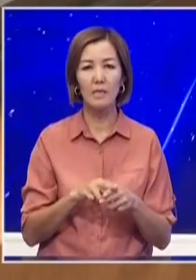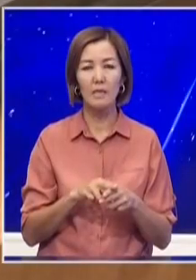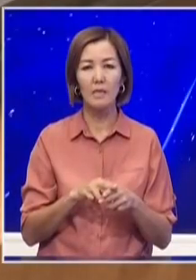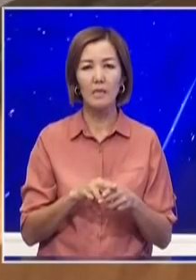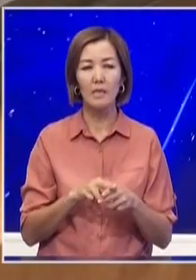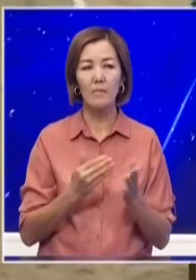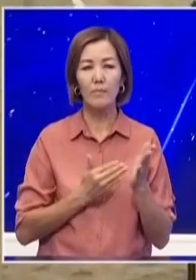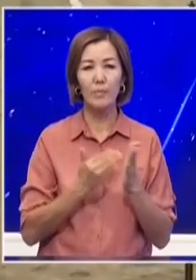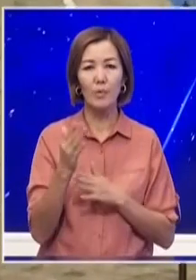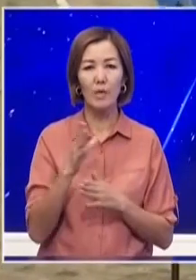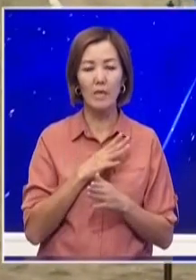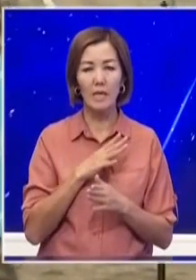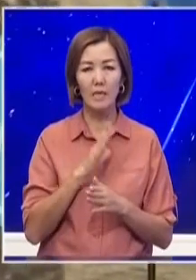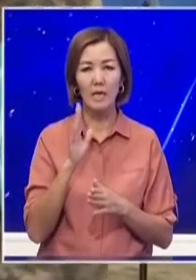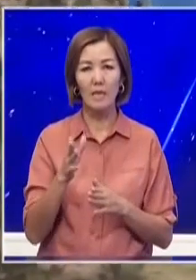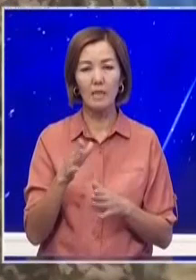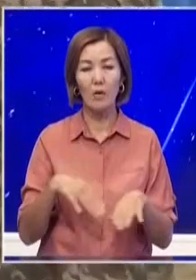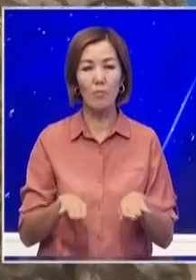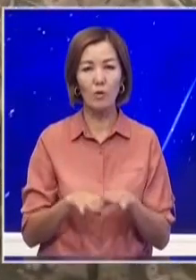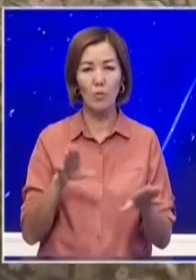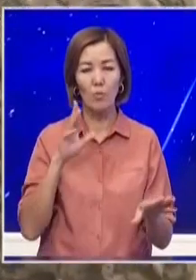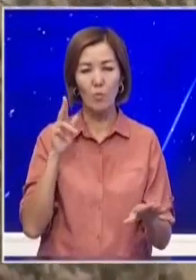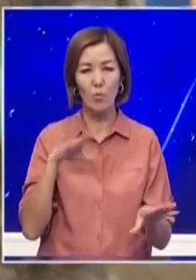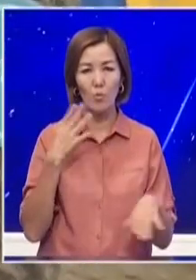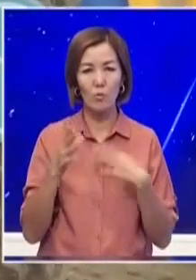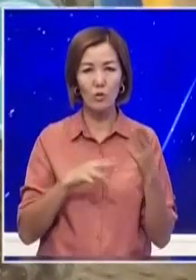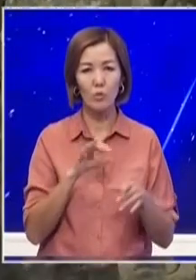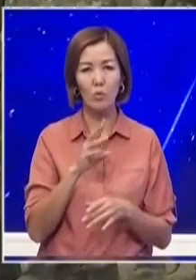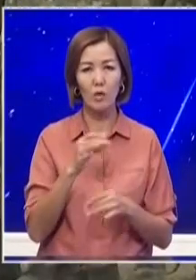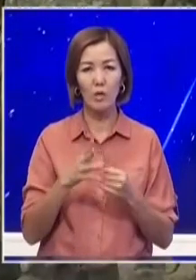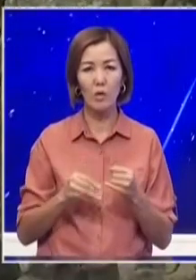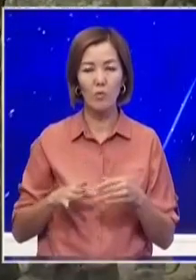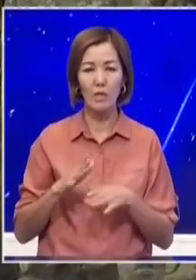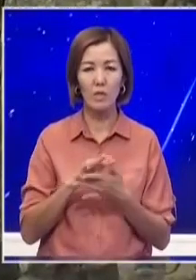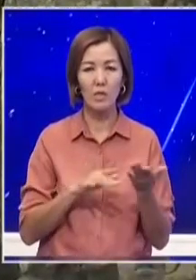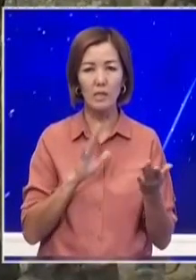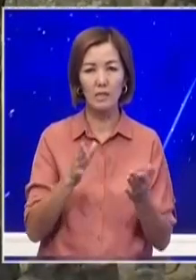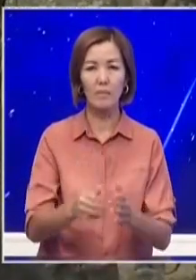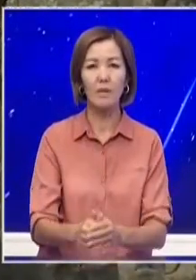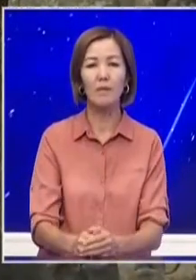дәрежеге жоғарылады. Ал алда мұндай оқу-жаттығу Кеген ауданында өз жалғасын